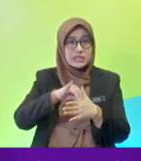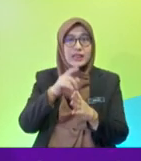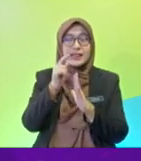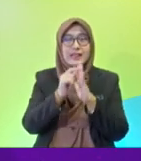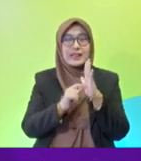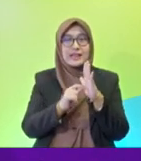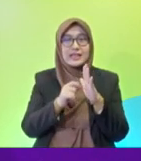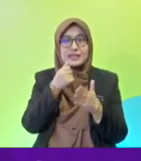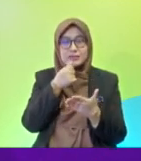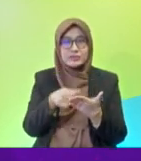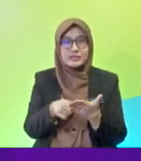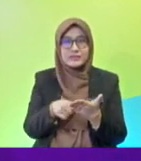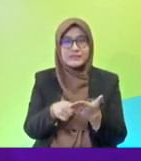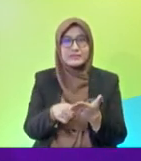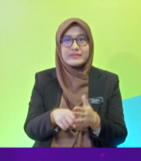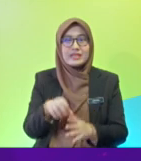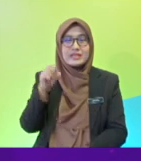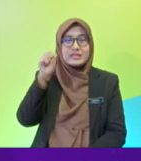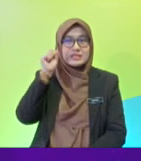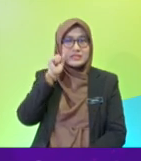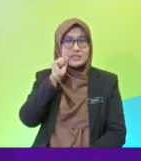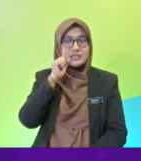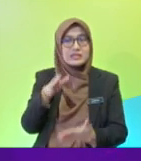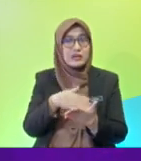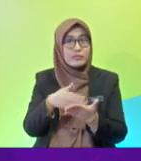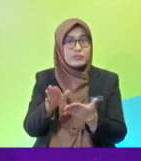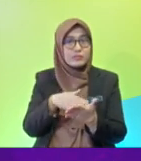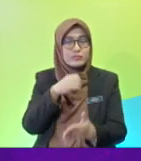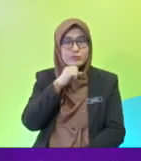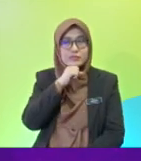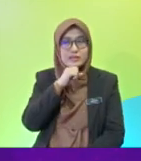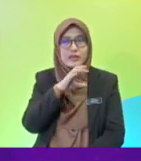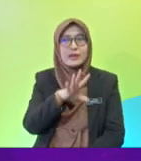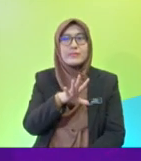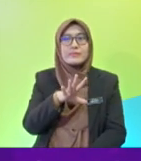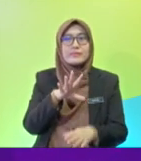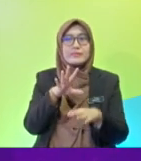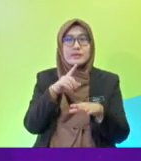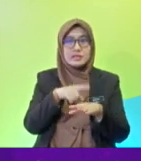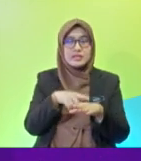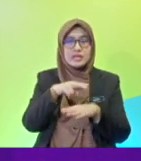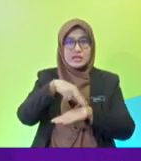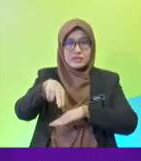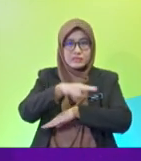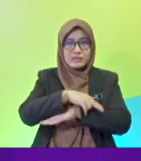Syahrini menyapu sampah di halaman rumahnya pada setiap petang